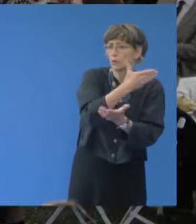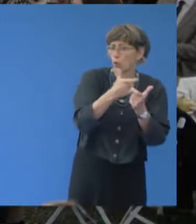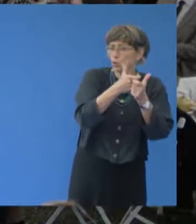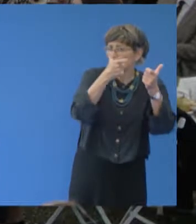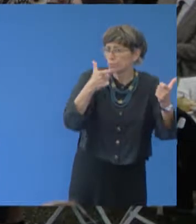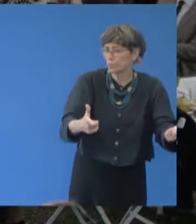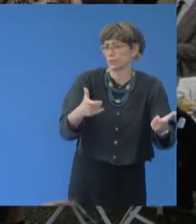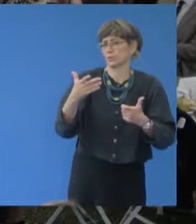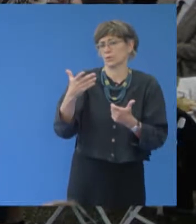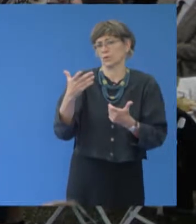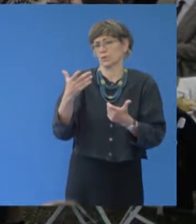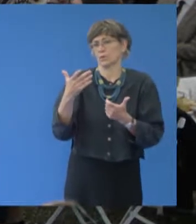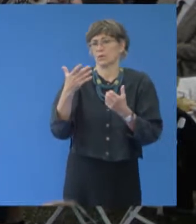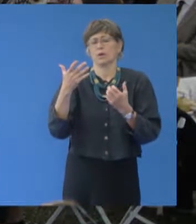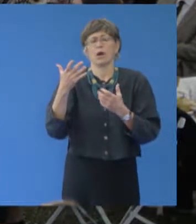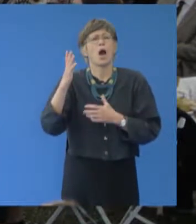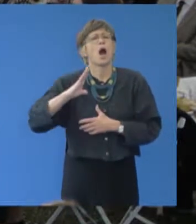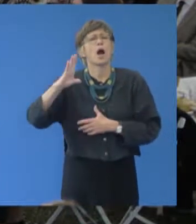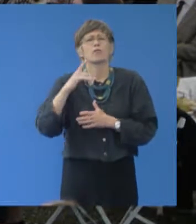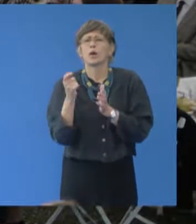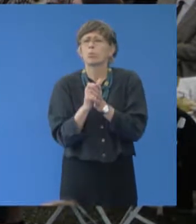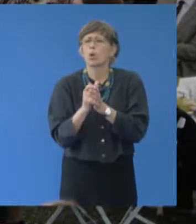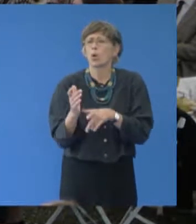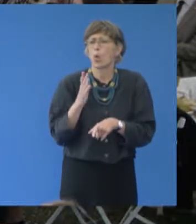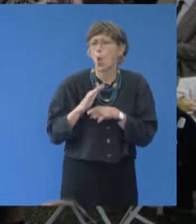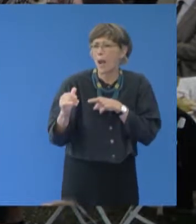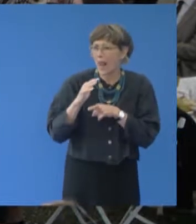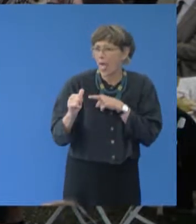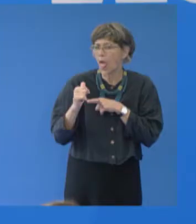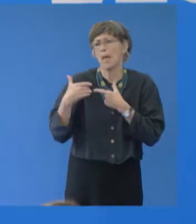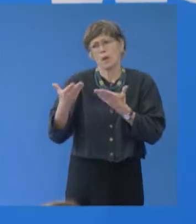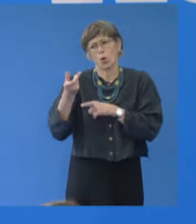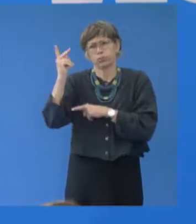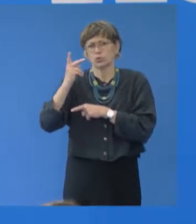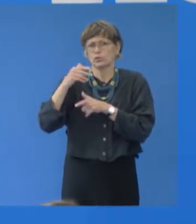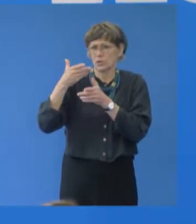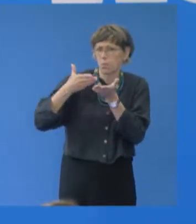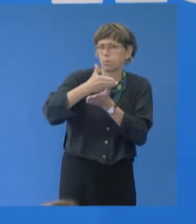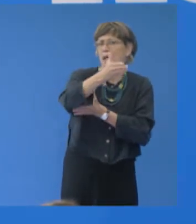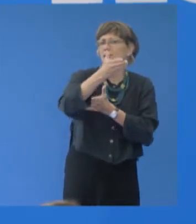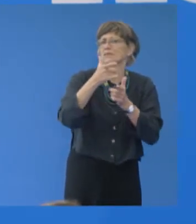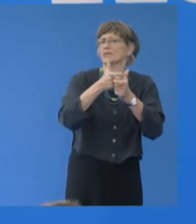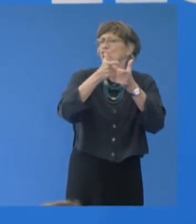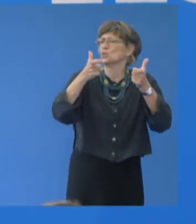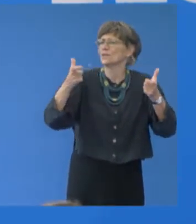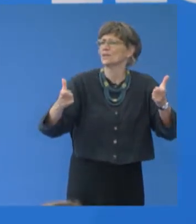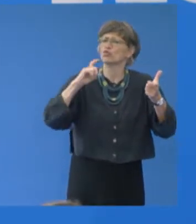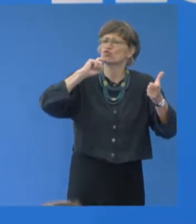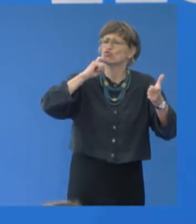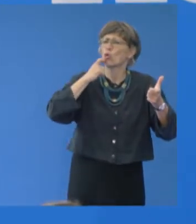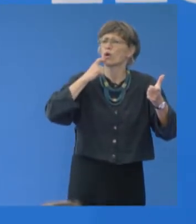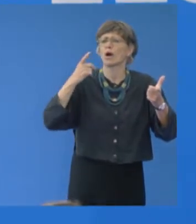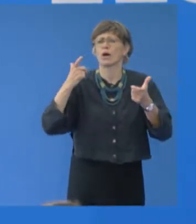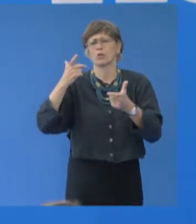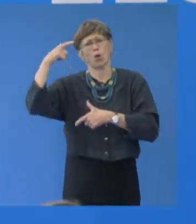donc... C'était le lait à l'époque, c'est aujourd'hui dans les sucreries. Donc ils arrivent, ils réunissent les élus locaux, et